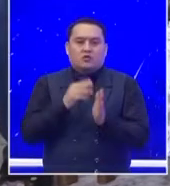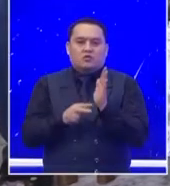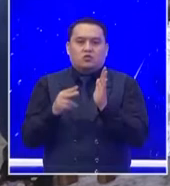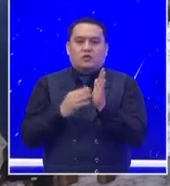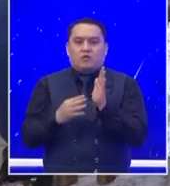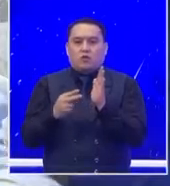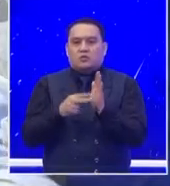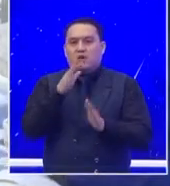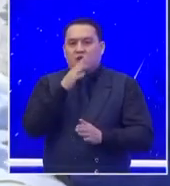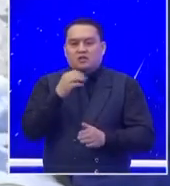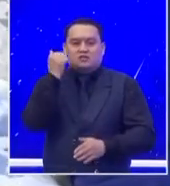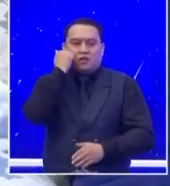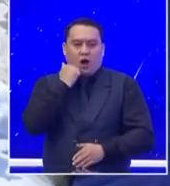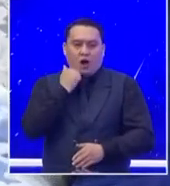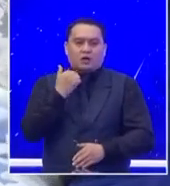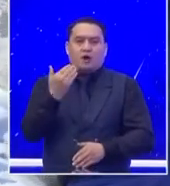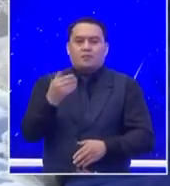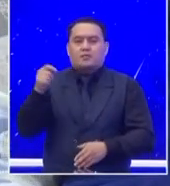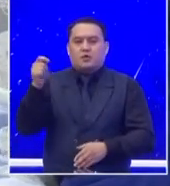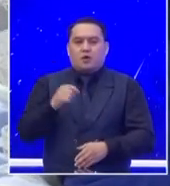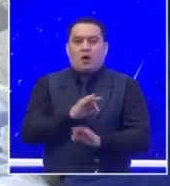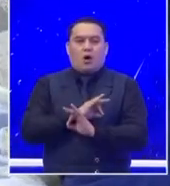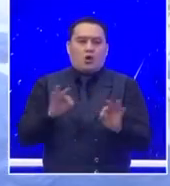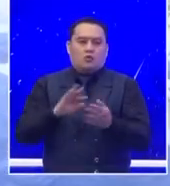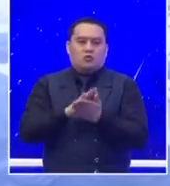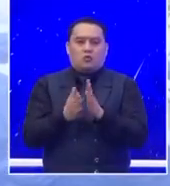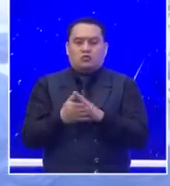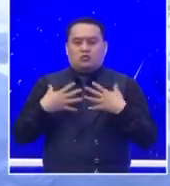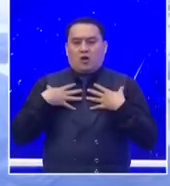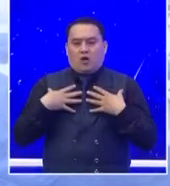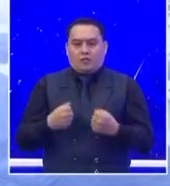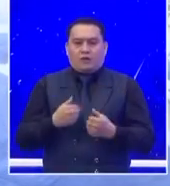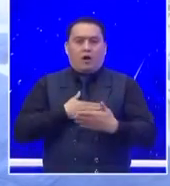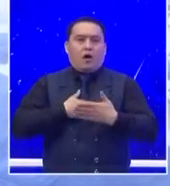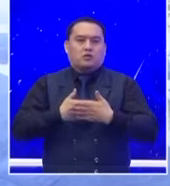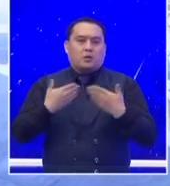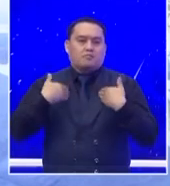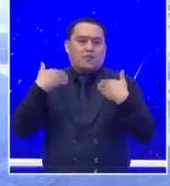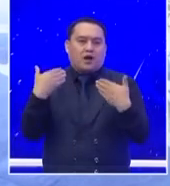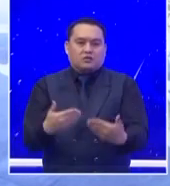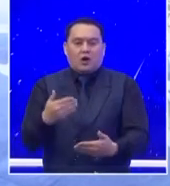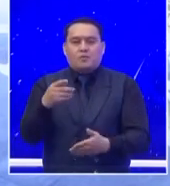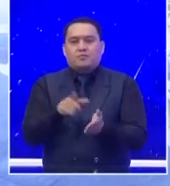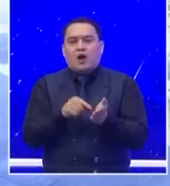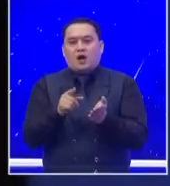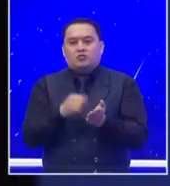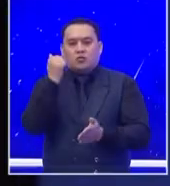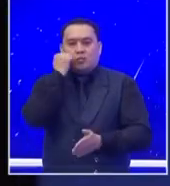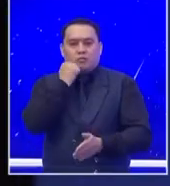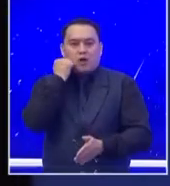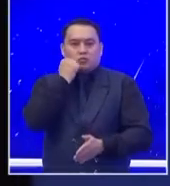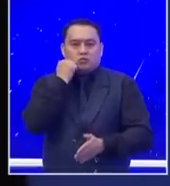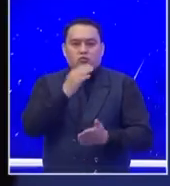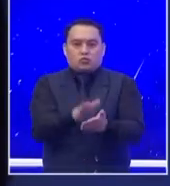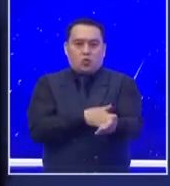лет. Несмотря на преклонный возраст, она пребывает в отличном расположении духа. Активисты поздравили пенсионерку и пожелали долгих лет